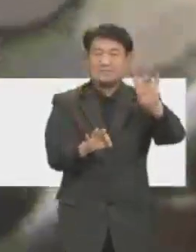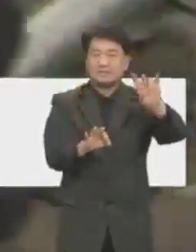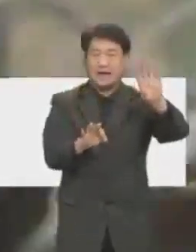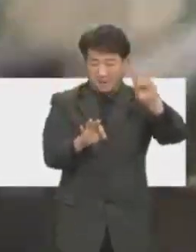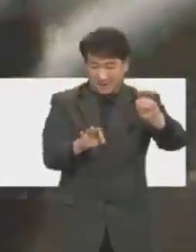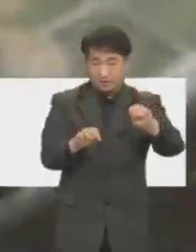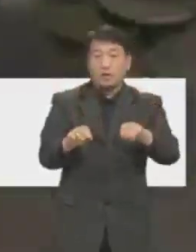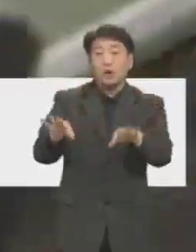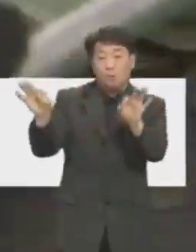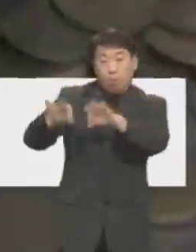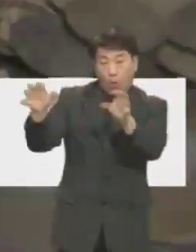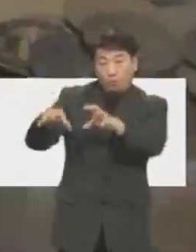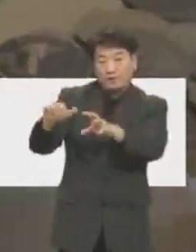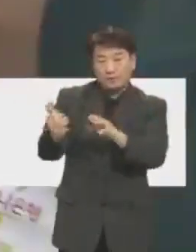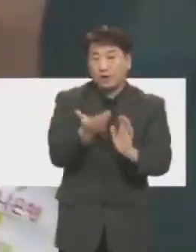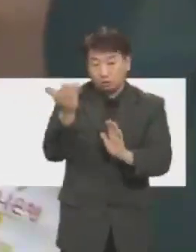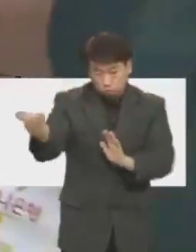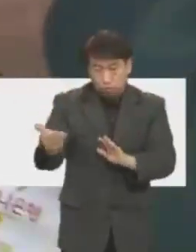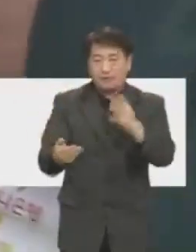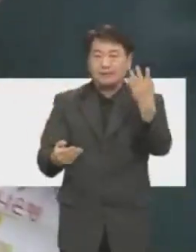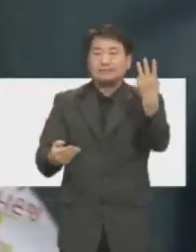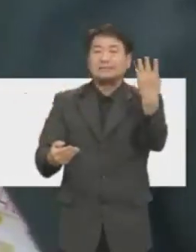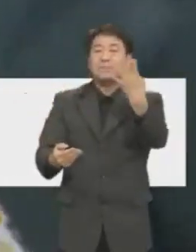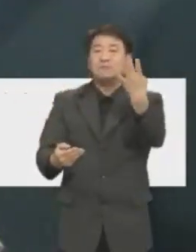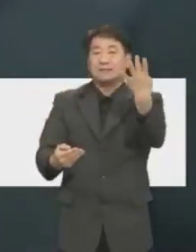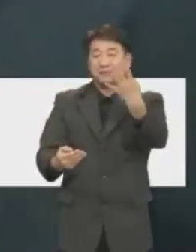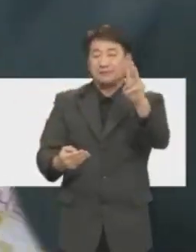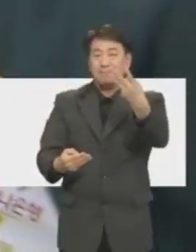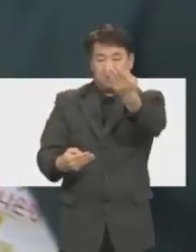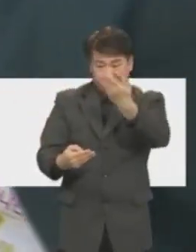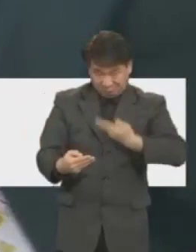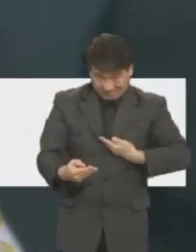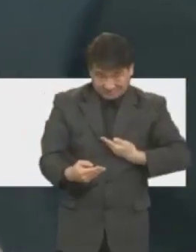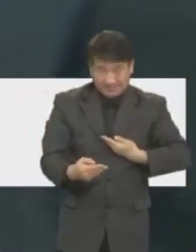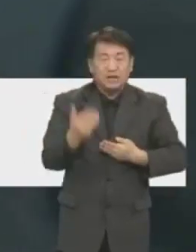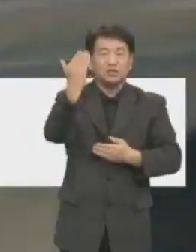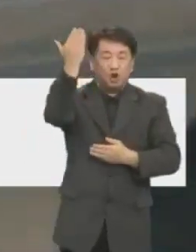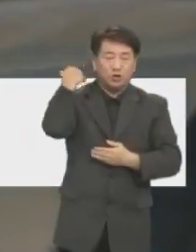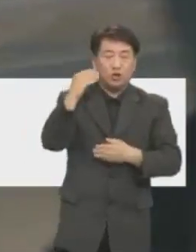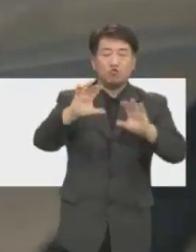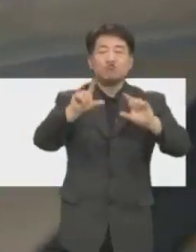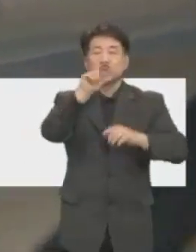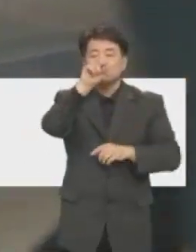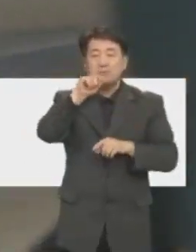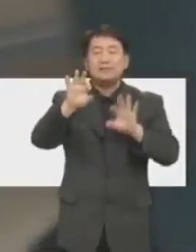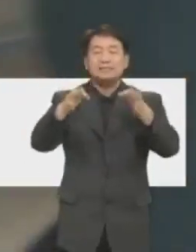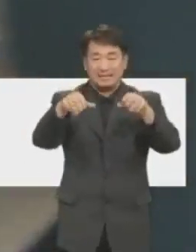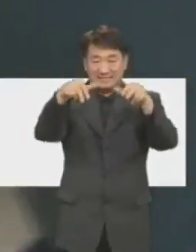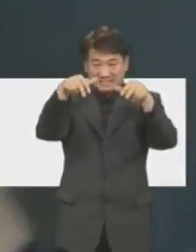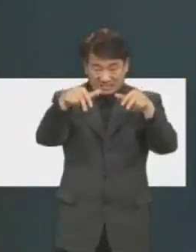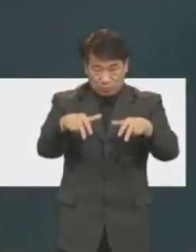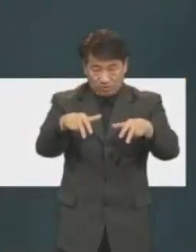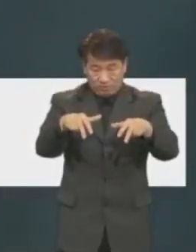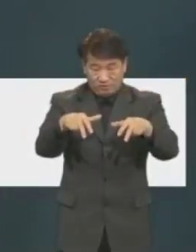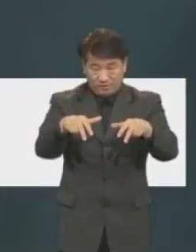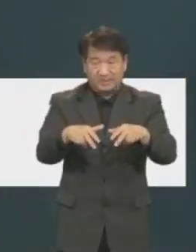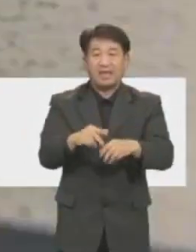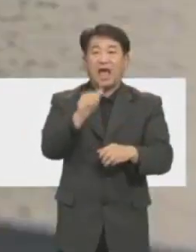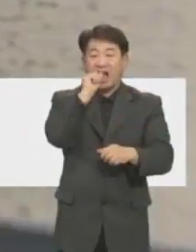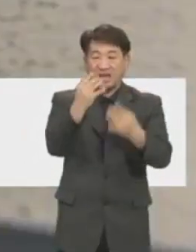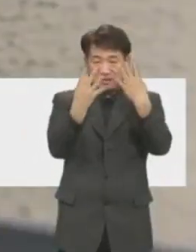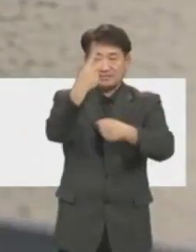출고해주고 4,300여만 원을 챙긴 전 한국은행 직원 61살 A씨에게 1심과 같은 징역 2년 6개월과 벌금